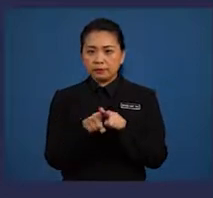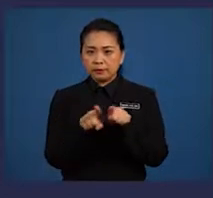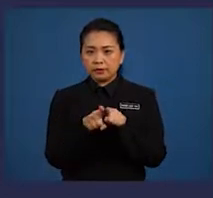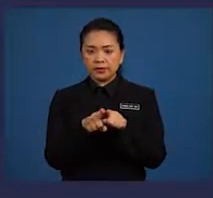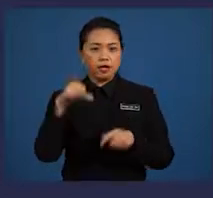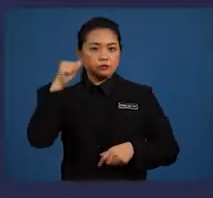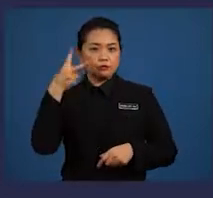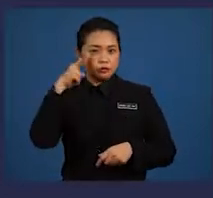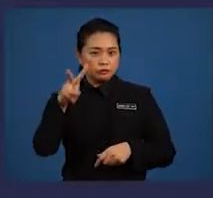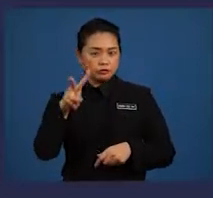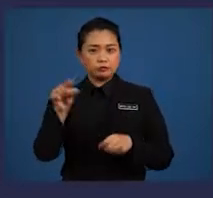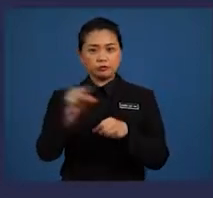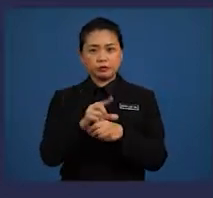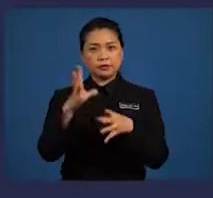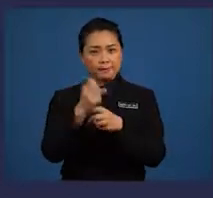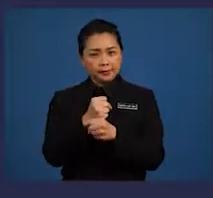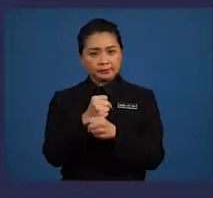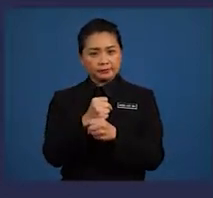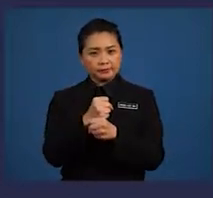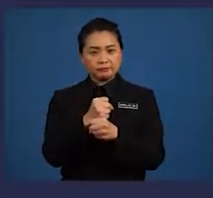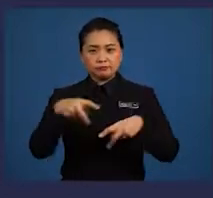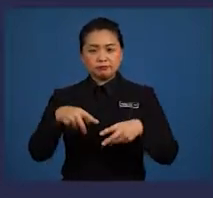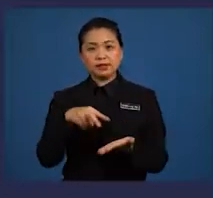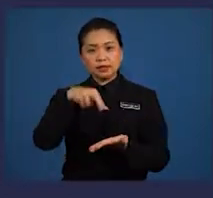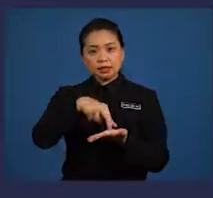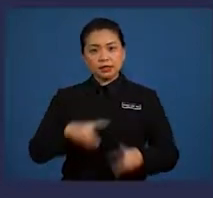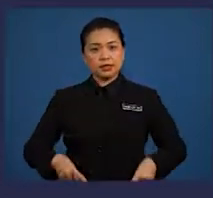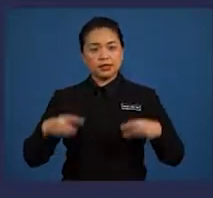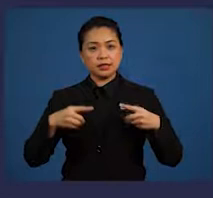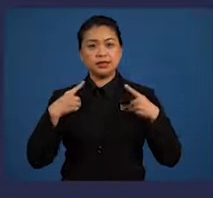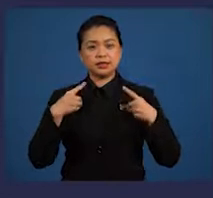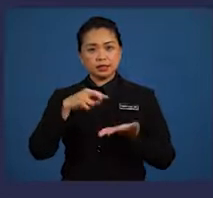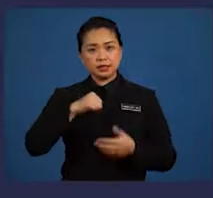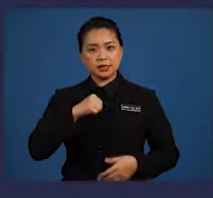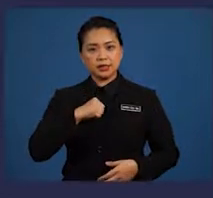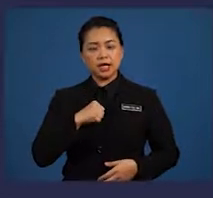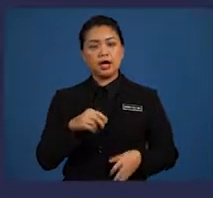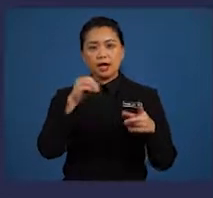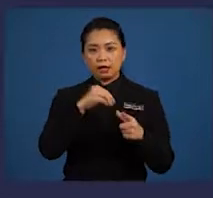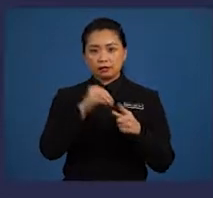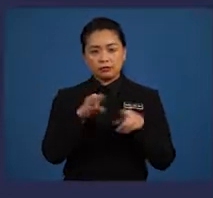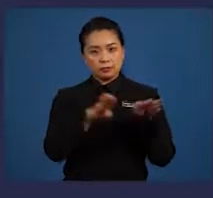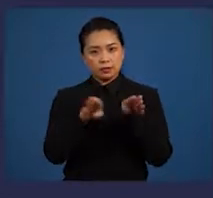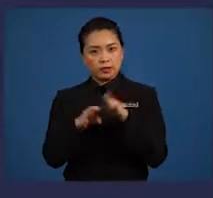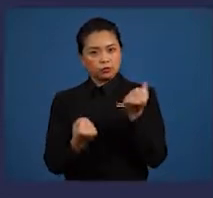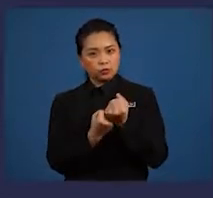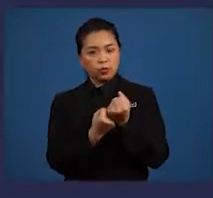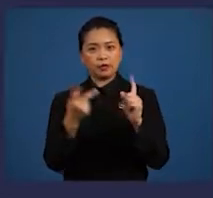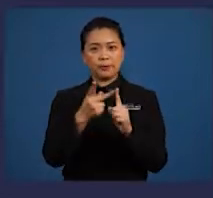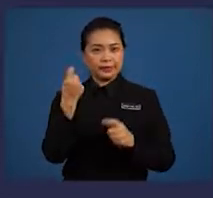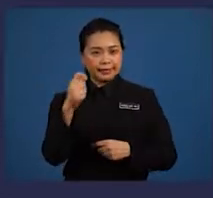audio visual yang digunakan dapat berdiri sendiri atau sebagai pendukung kepada teks